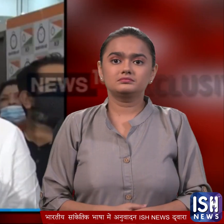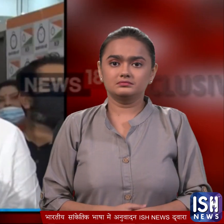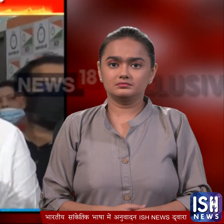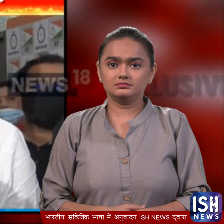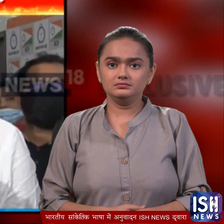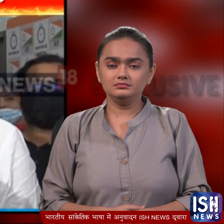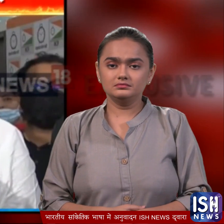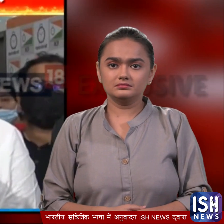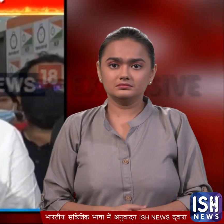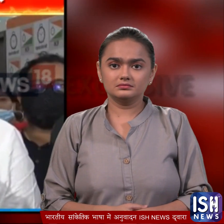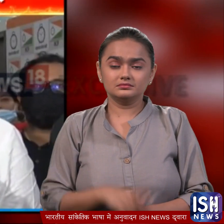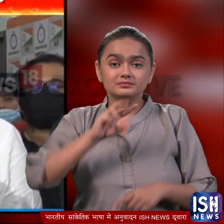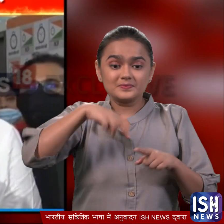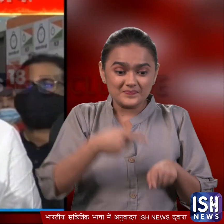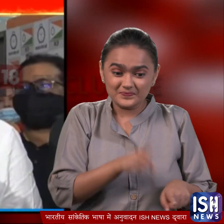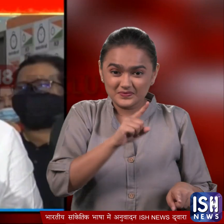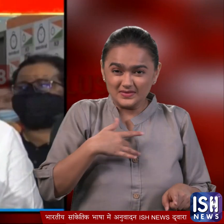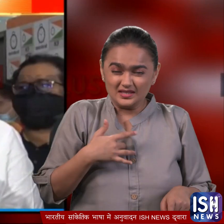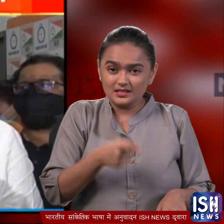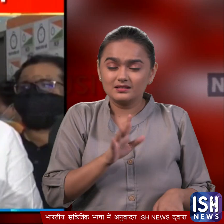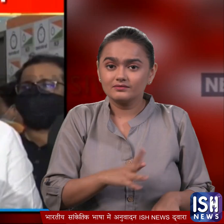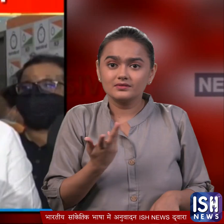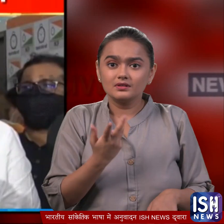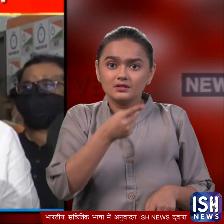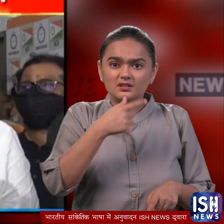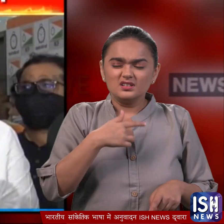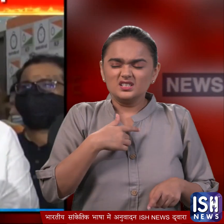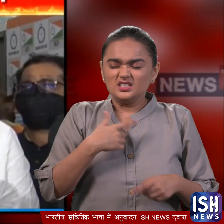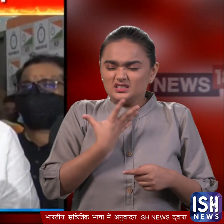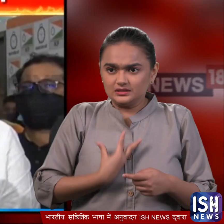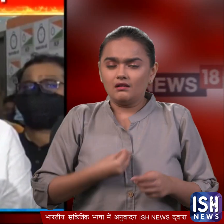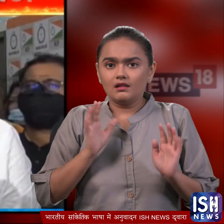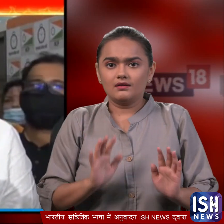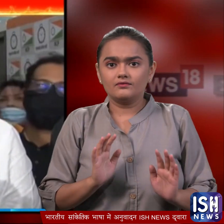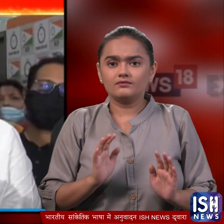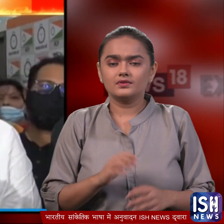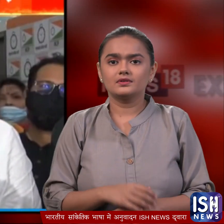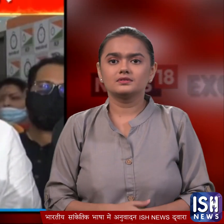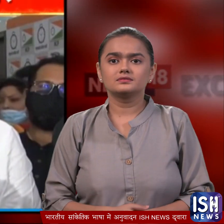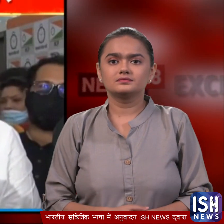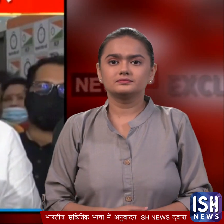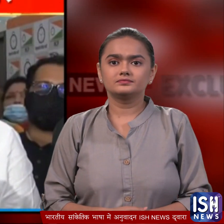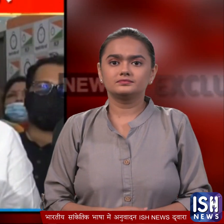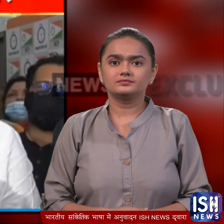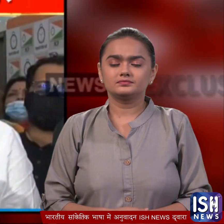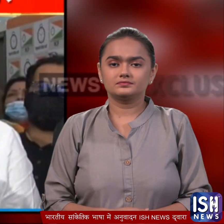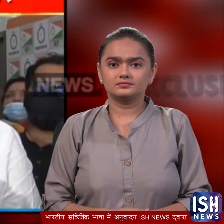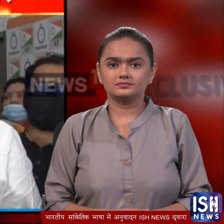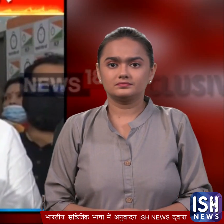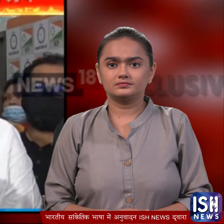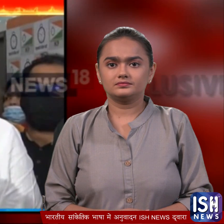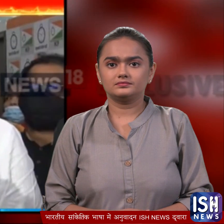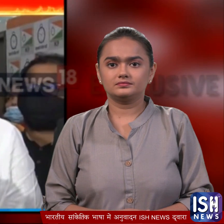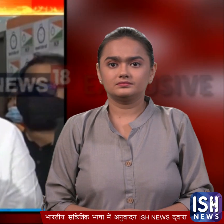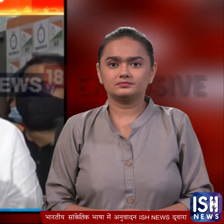ज्यांचा तसा अर्थार्थी काही संबंध नाही, त्याचे मात्र मला निश्चितपणे वाईट वाटतं की इतक्या खालच्या पातळीवर